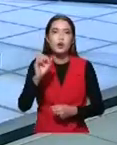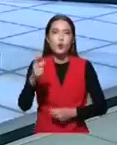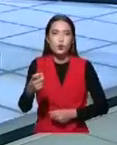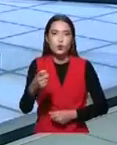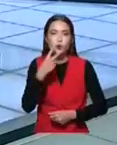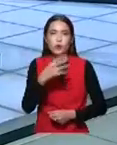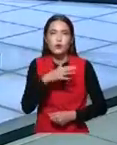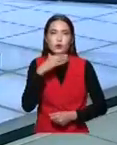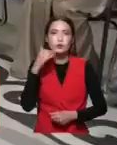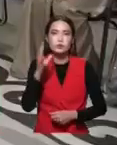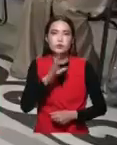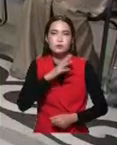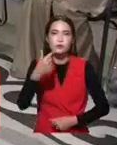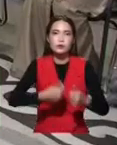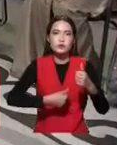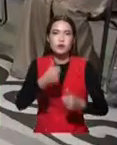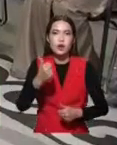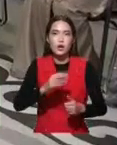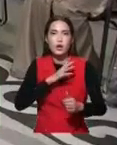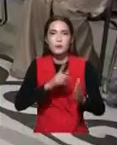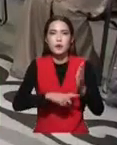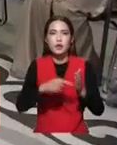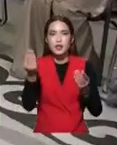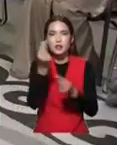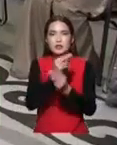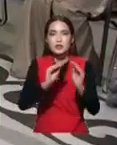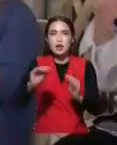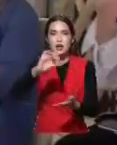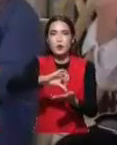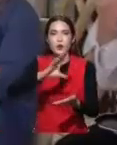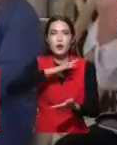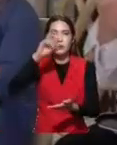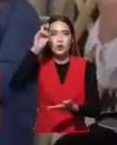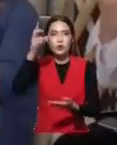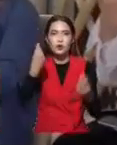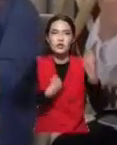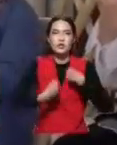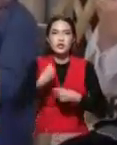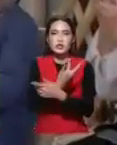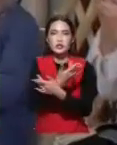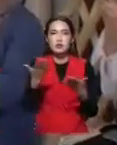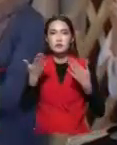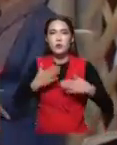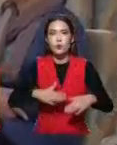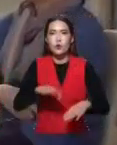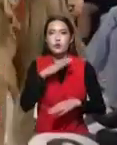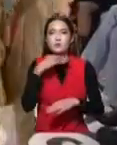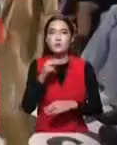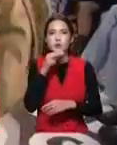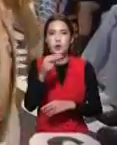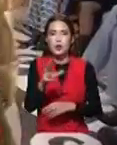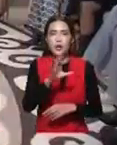болды. Жарысқа әр өңірден келген 7 дизайнер қатысты. Олар ұлттық киімдермен түрлі сәнді көйлектерді көпшілік назарына